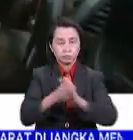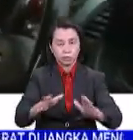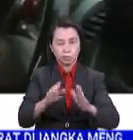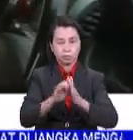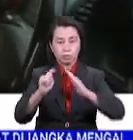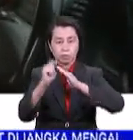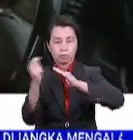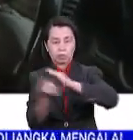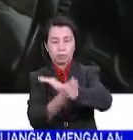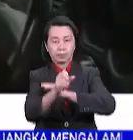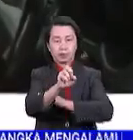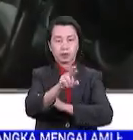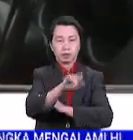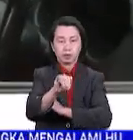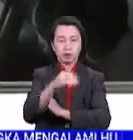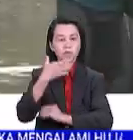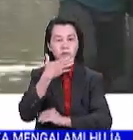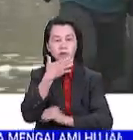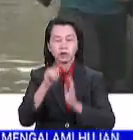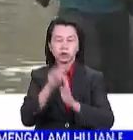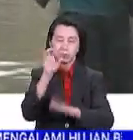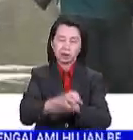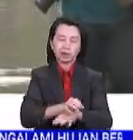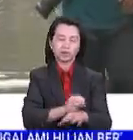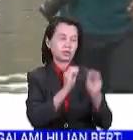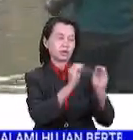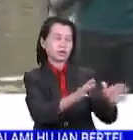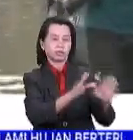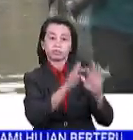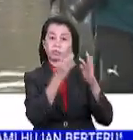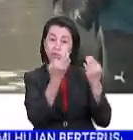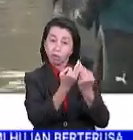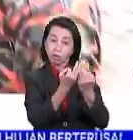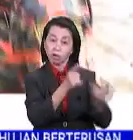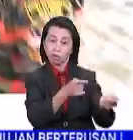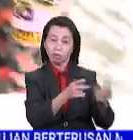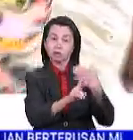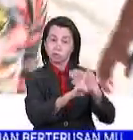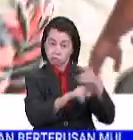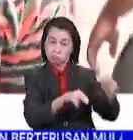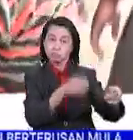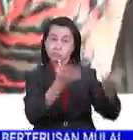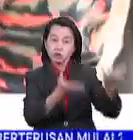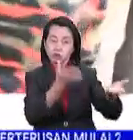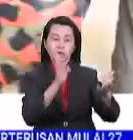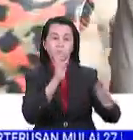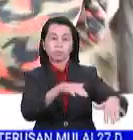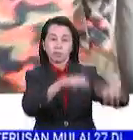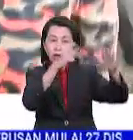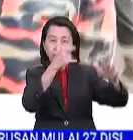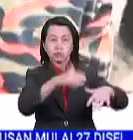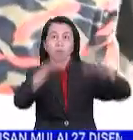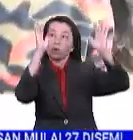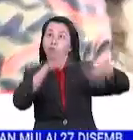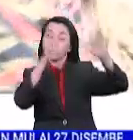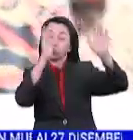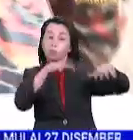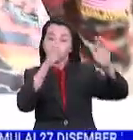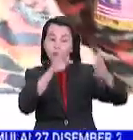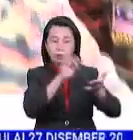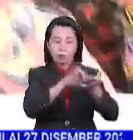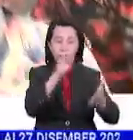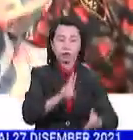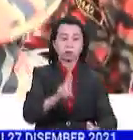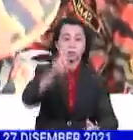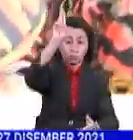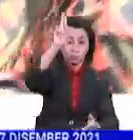Taman Seri Muda meski terpaksa meninggalkan keluarganya yang turut bersiko berdepan banjir susulan amaran hujan berterusan di utara